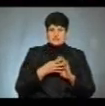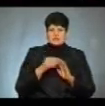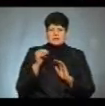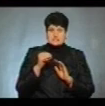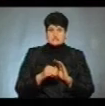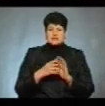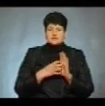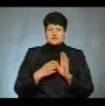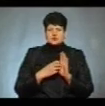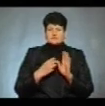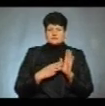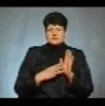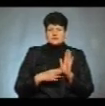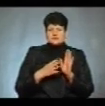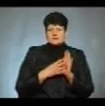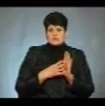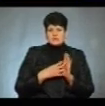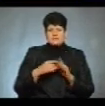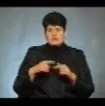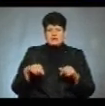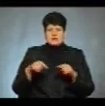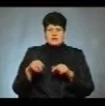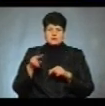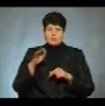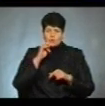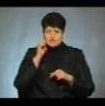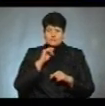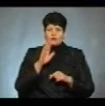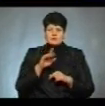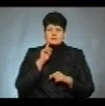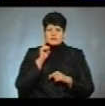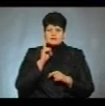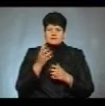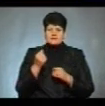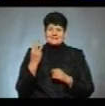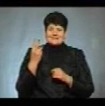29 989 дільницях. По Україні Володимир Зеленський набрав